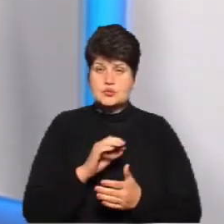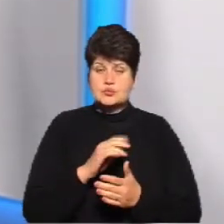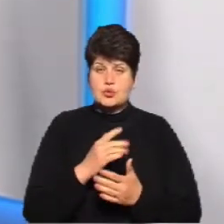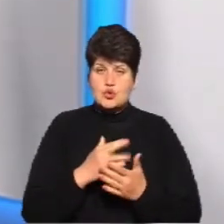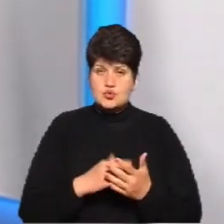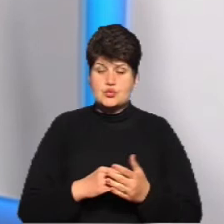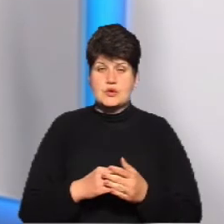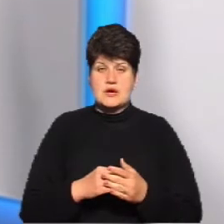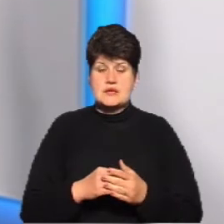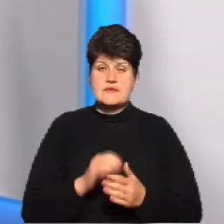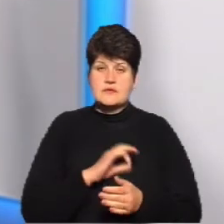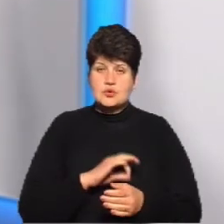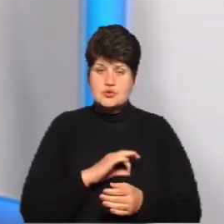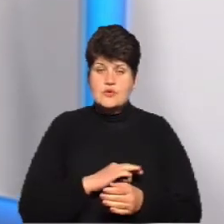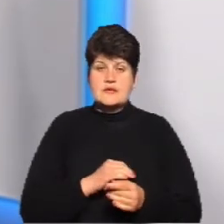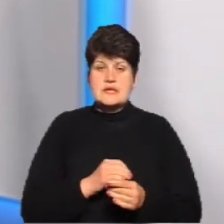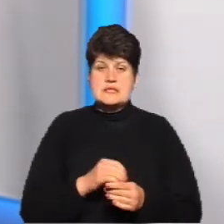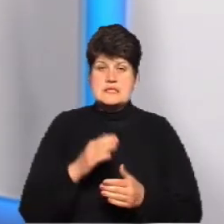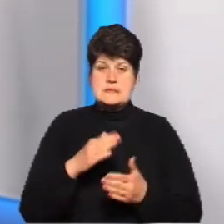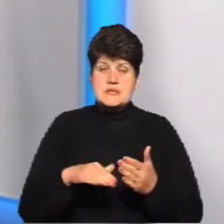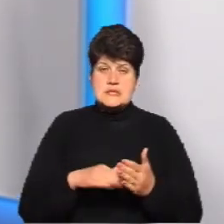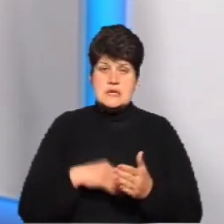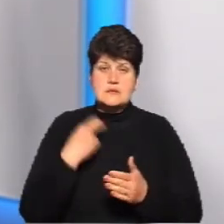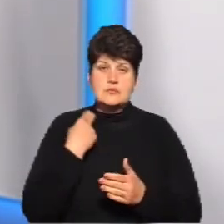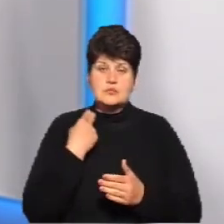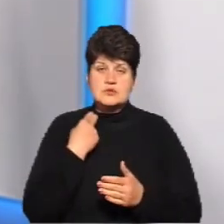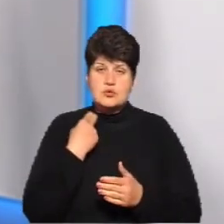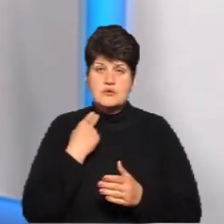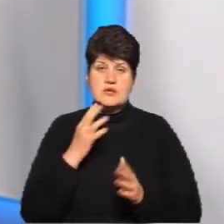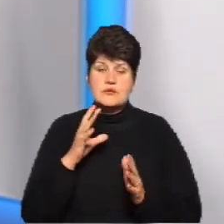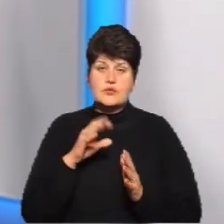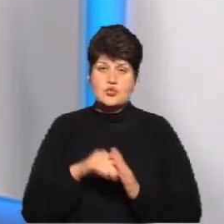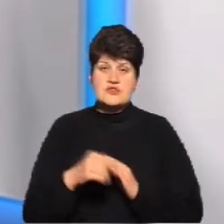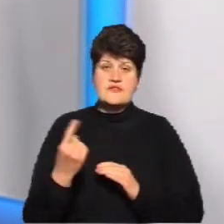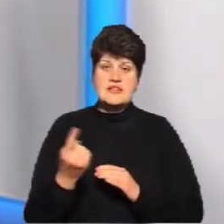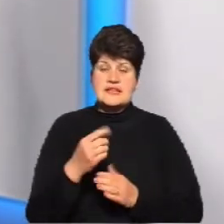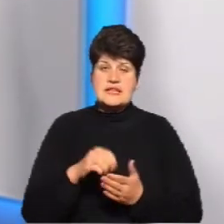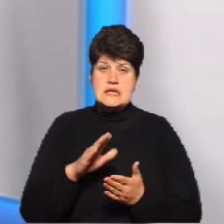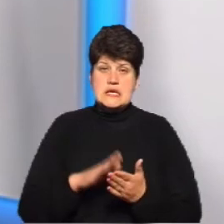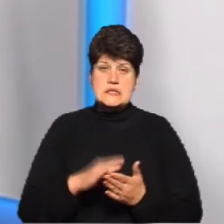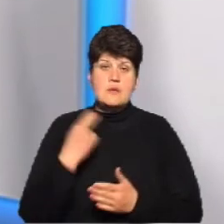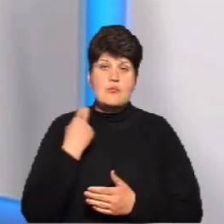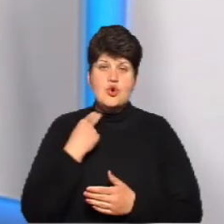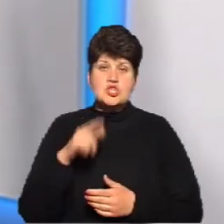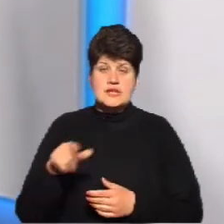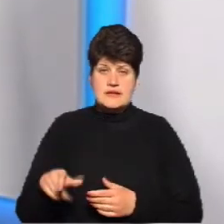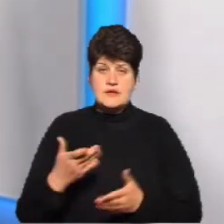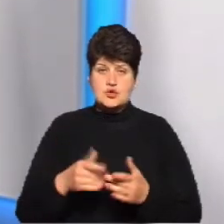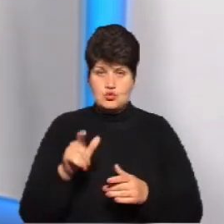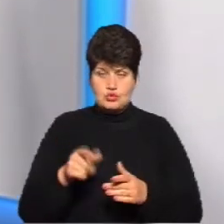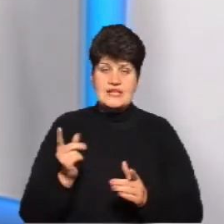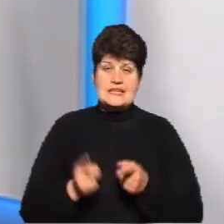списання заборгованості з боржників, які включені в єдиний реєстр боржників. Тобто, якщо люди дійсно включені